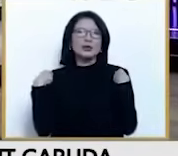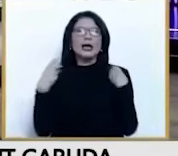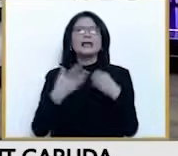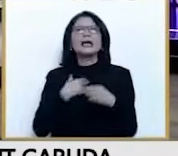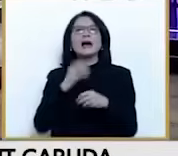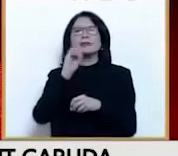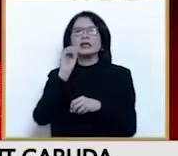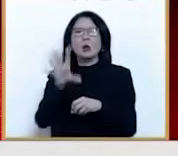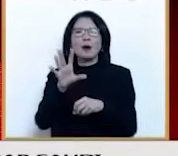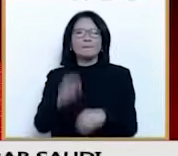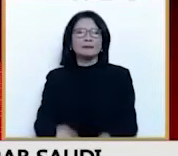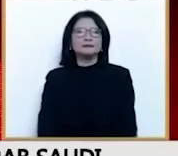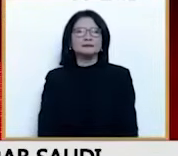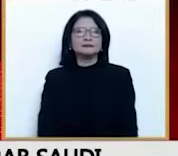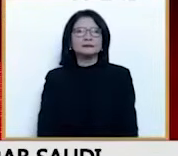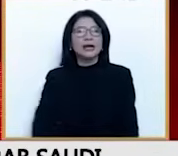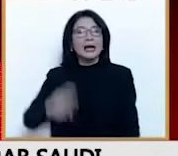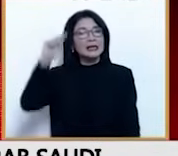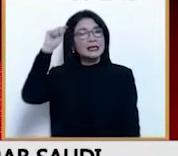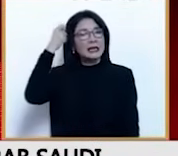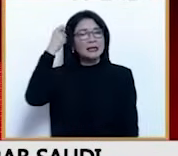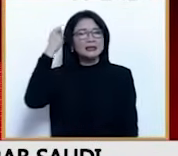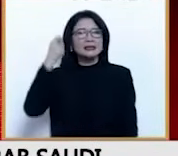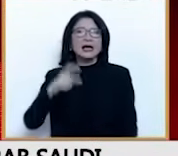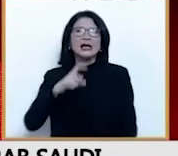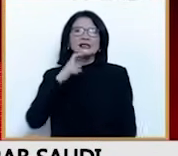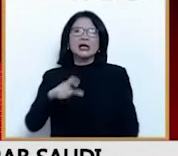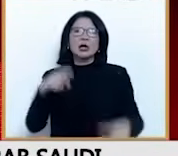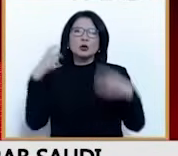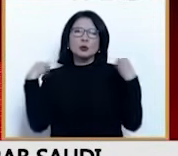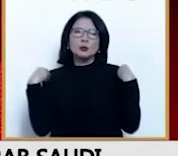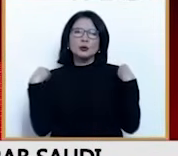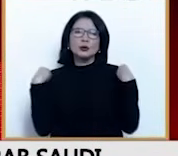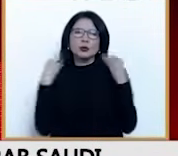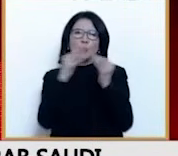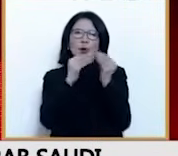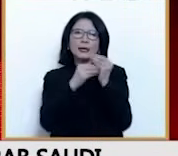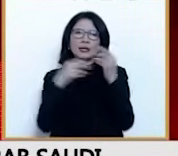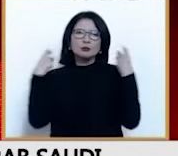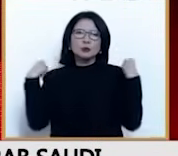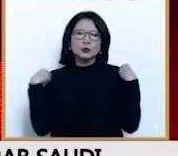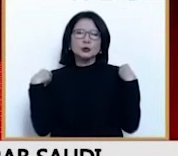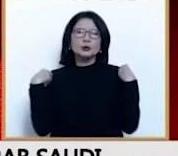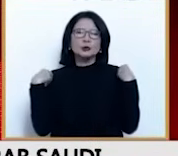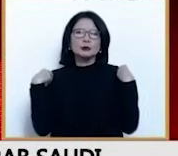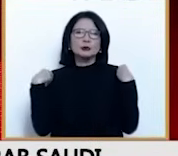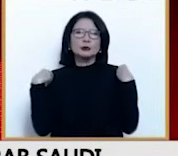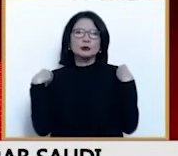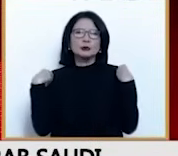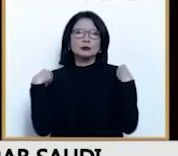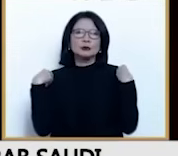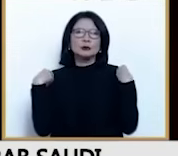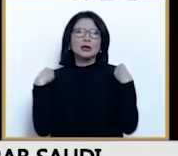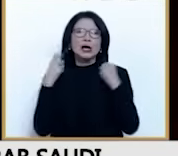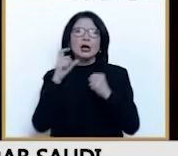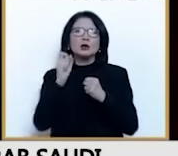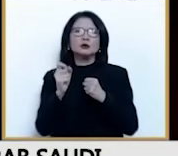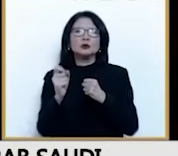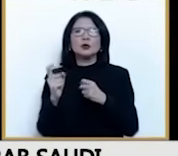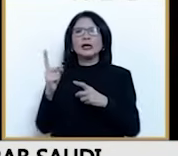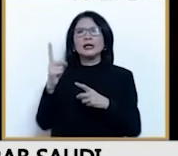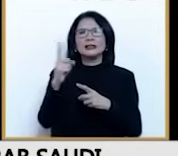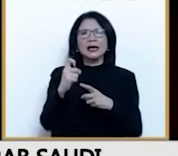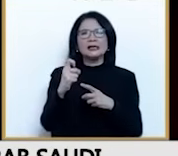menjawab. Dan mohon diingat, para calon gubernur dan para calon wakil gubernur, untuk melakukan tanya